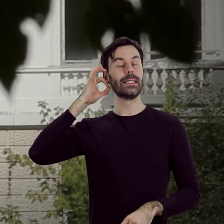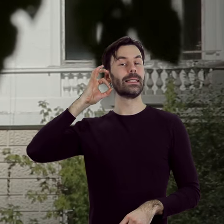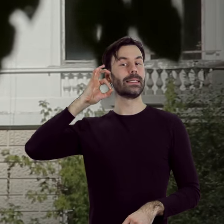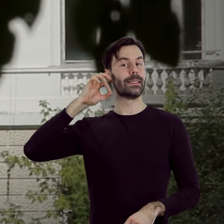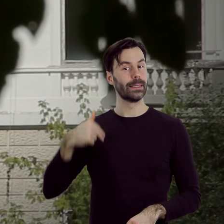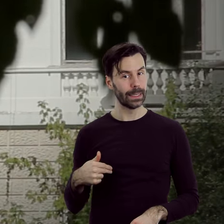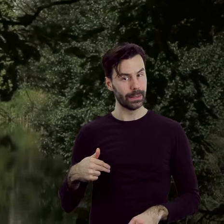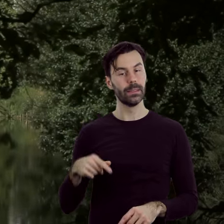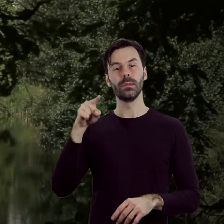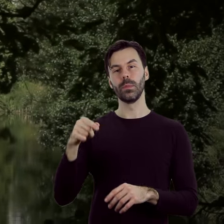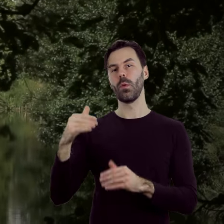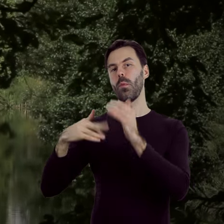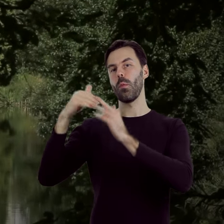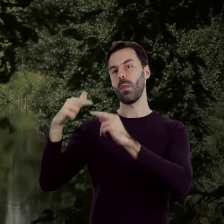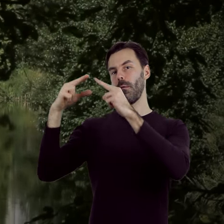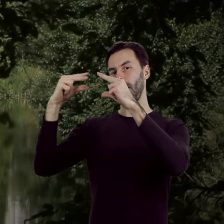pałac dla swojego syna Ludwika.